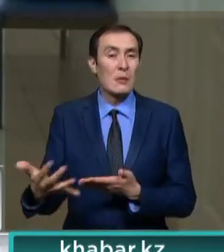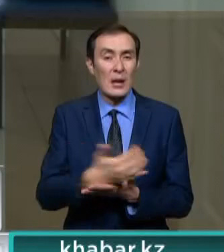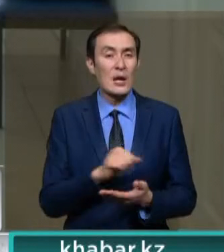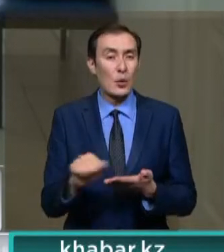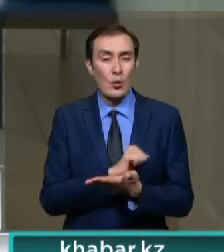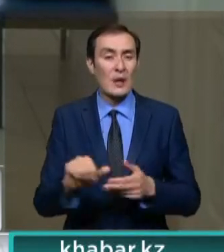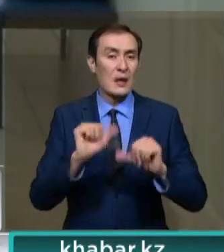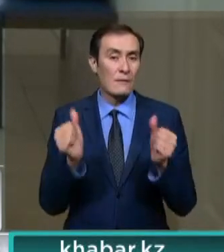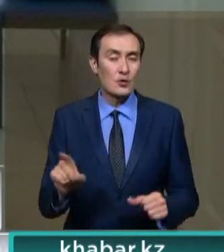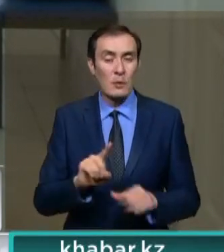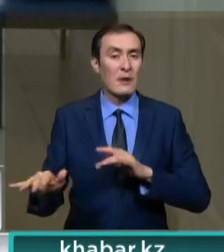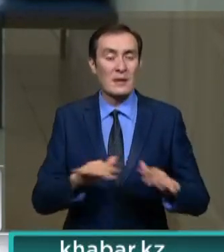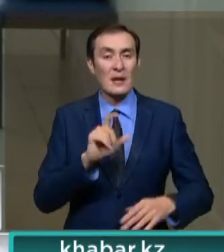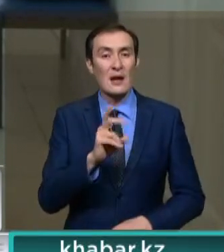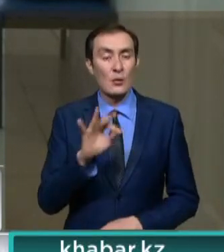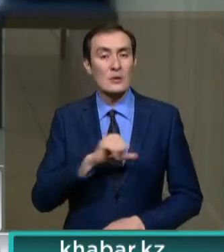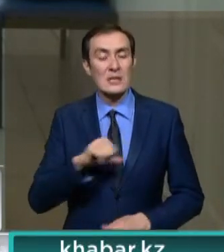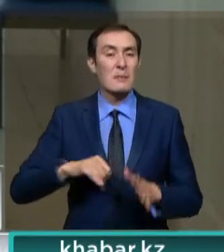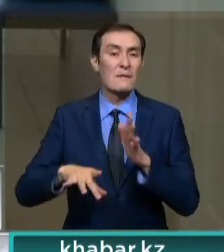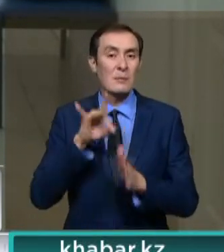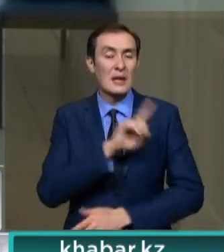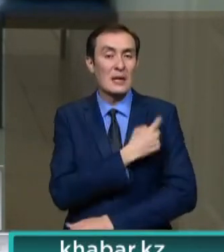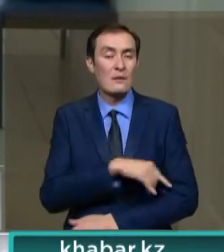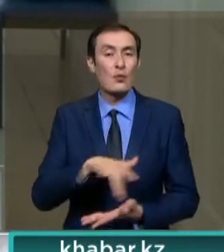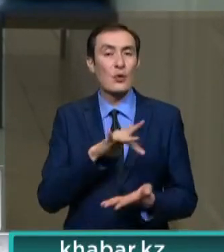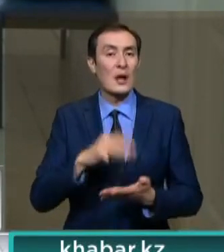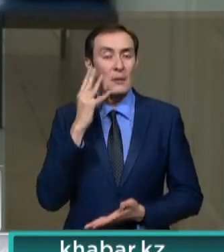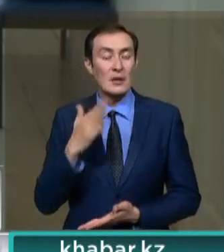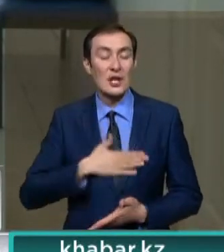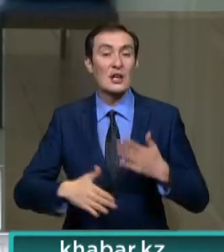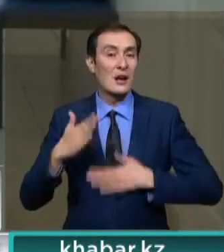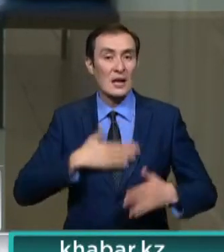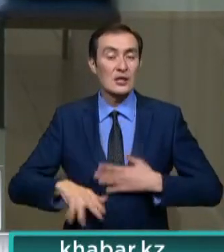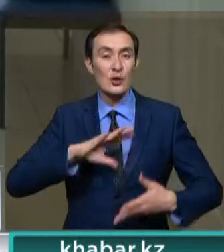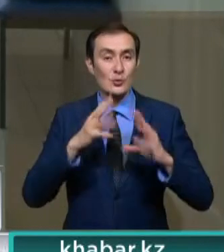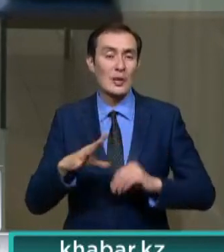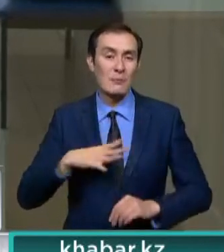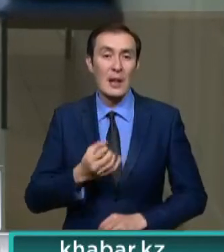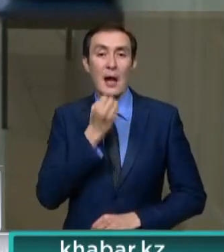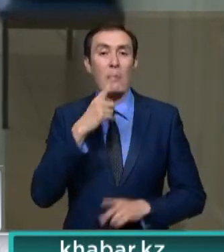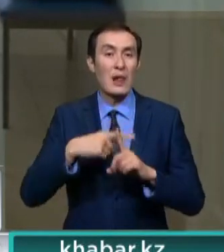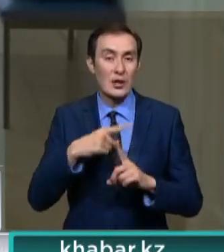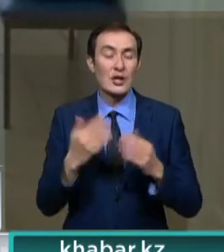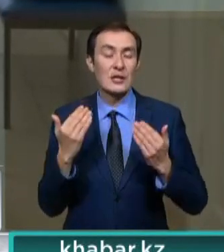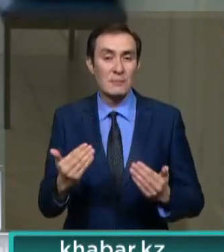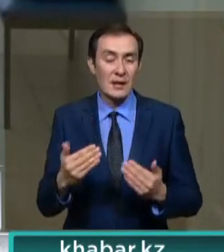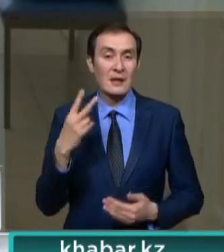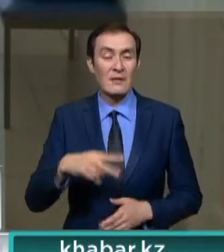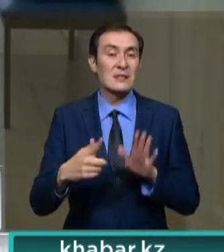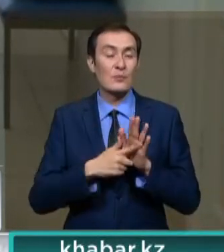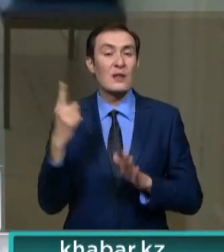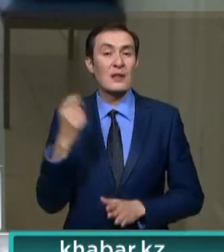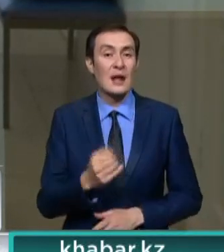необходимые документы. Для проведения процедуры сами выбрали клинику в Алматы. К нашей радости результат оказался положительный. Сейчас я на 27-й